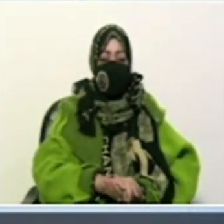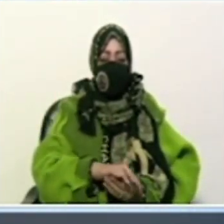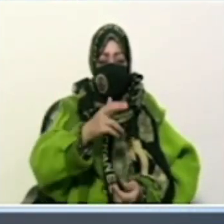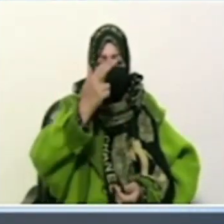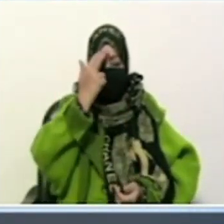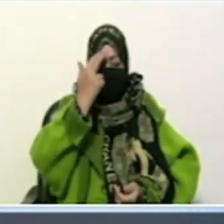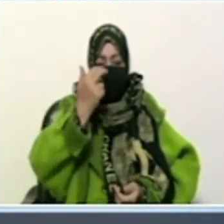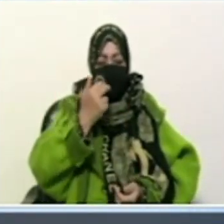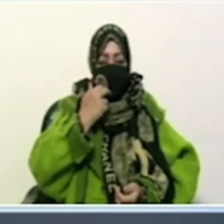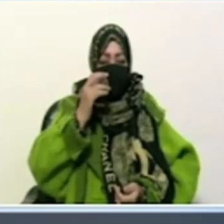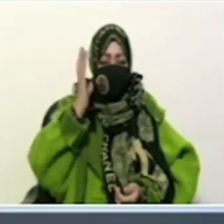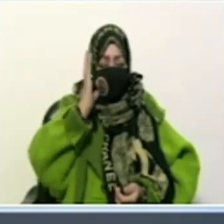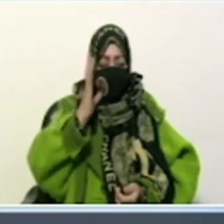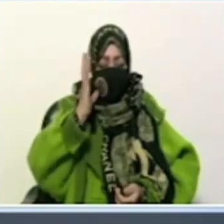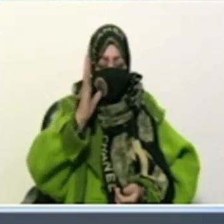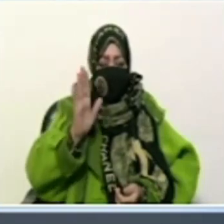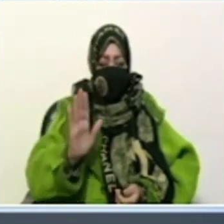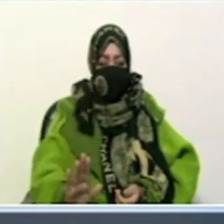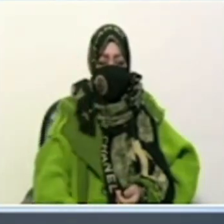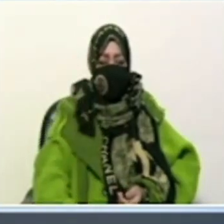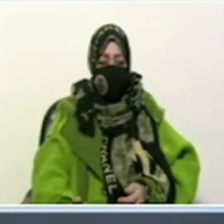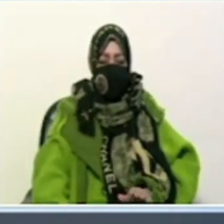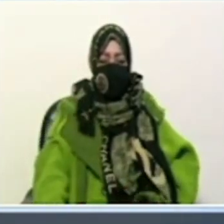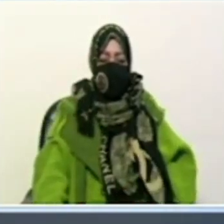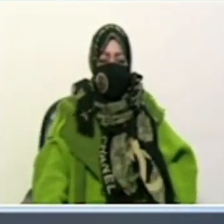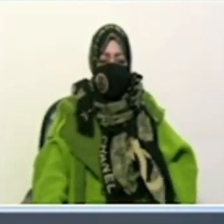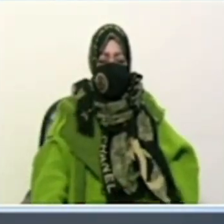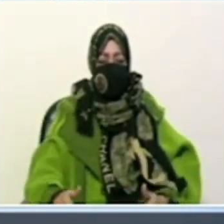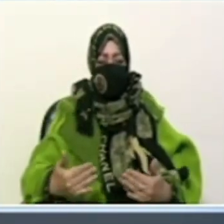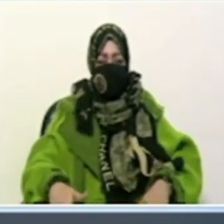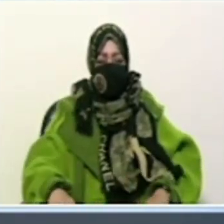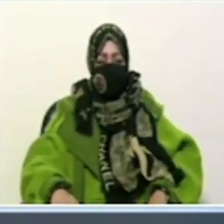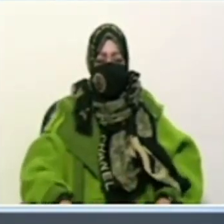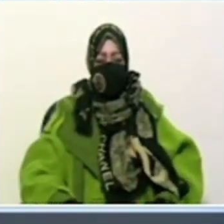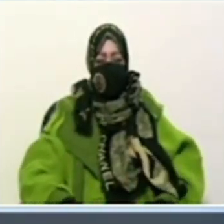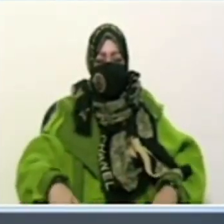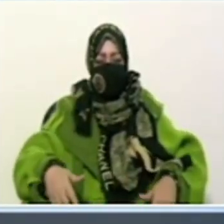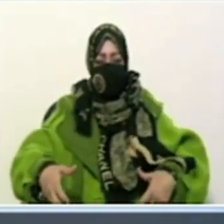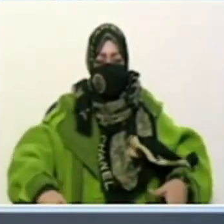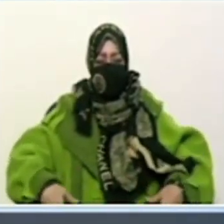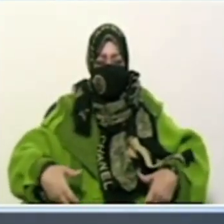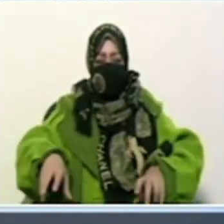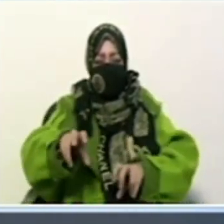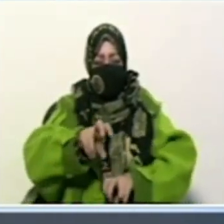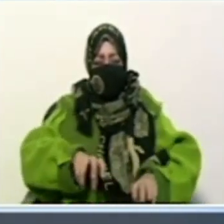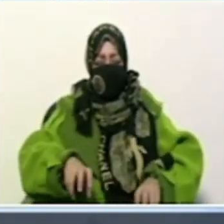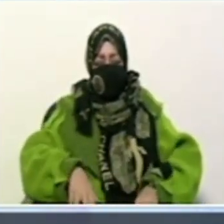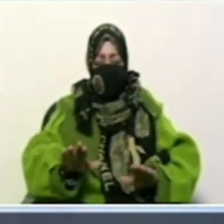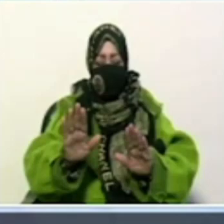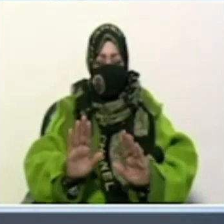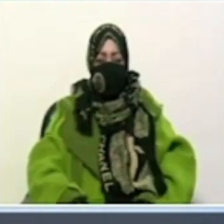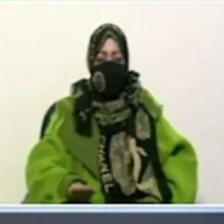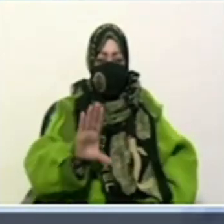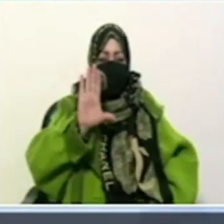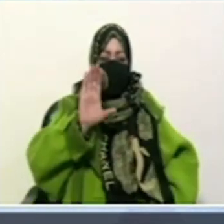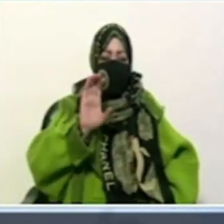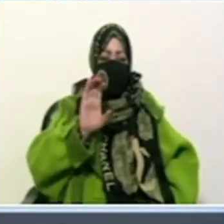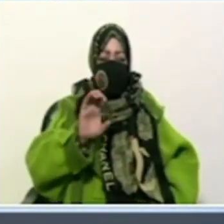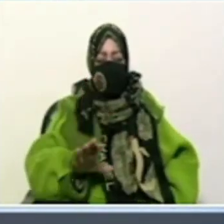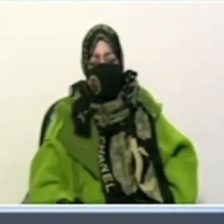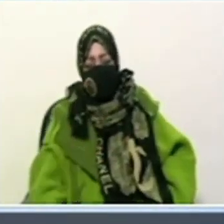على الفراش أو الإسفنج وأسجد عليه في بعض الأحيان، فما حكم الصلاة؟ هنا